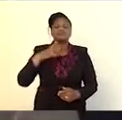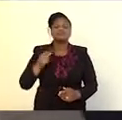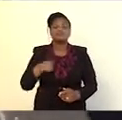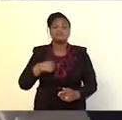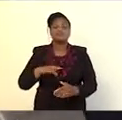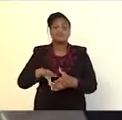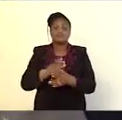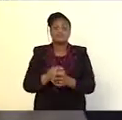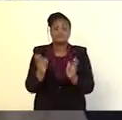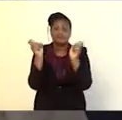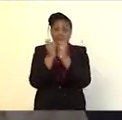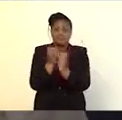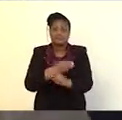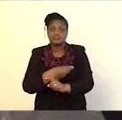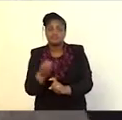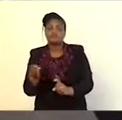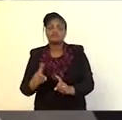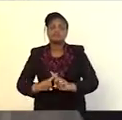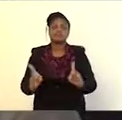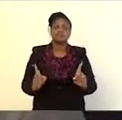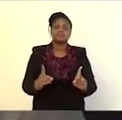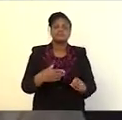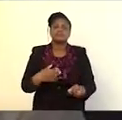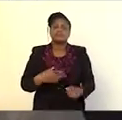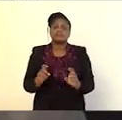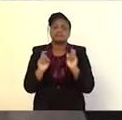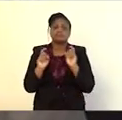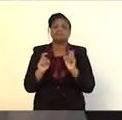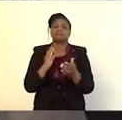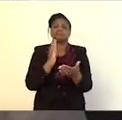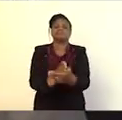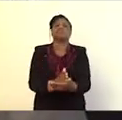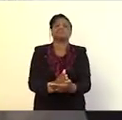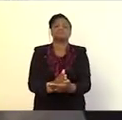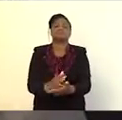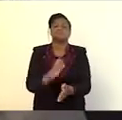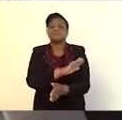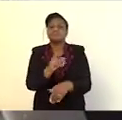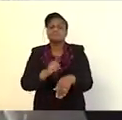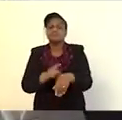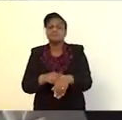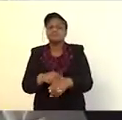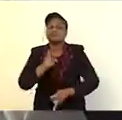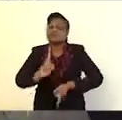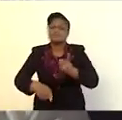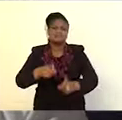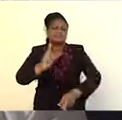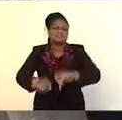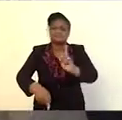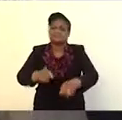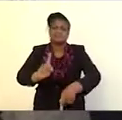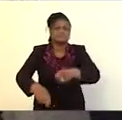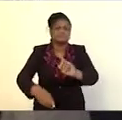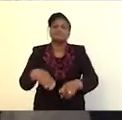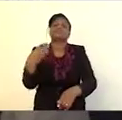pakuti ndenichisangana nevanhu vasingazive zvavari kuita neniwo ndaakutobatwa nokutya. Zvokutoti dzimwe wandotoona kuti kutofamba netsoka zvinotenge zviri